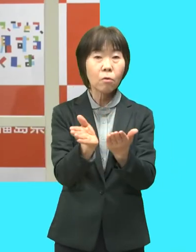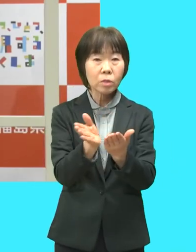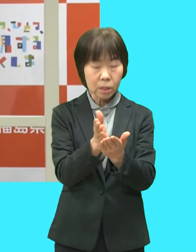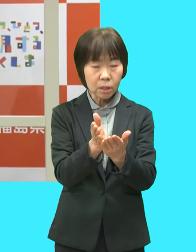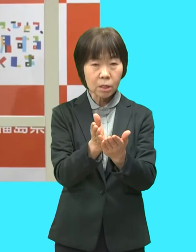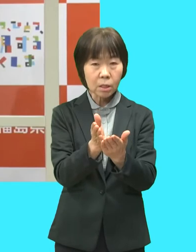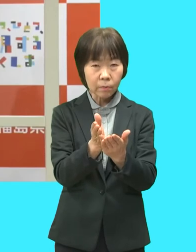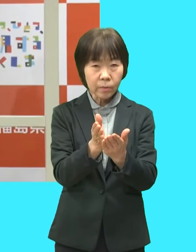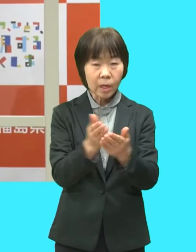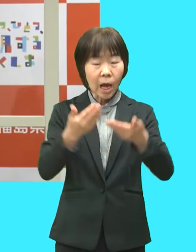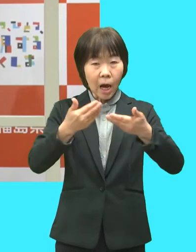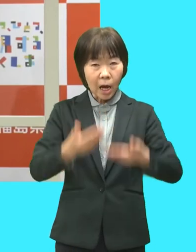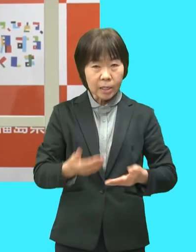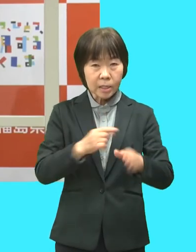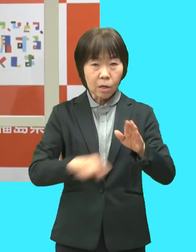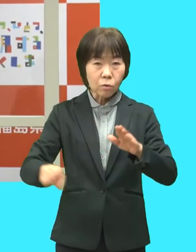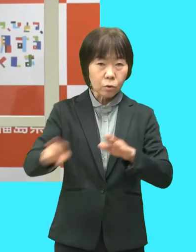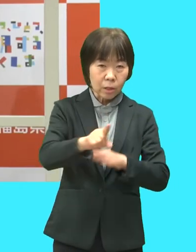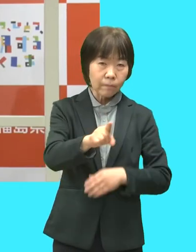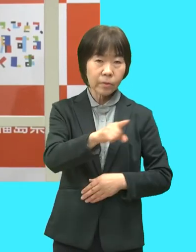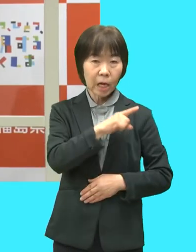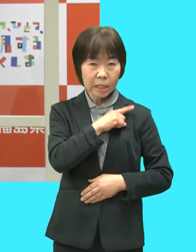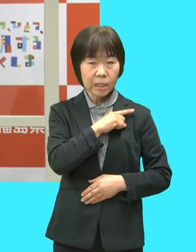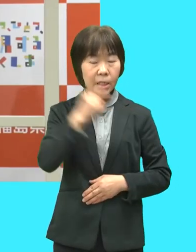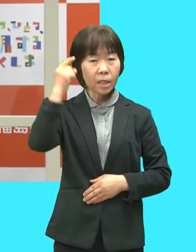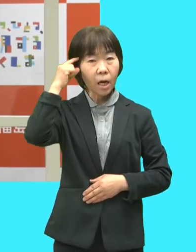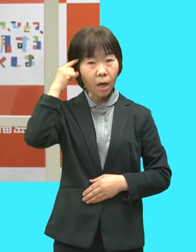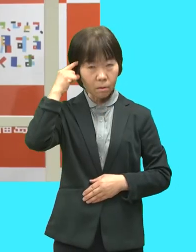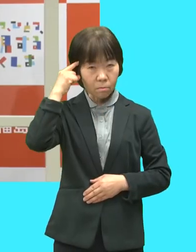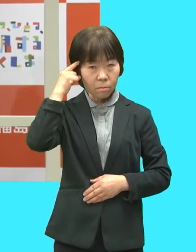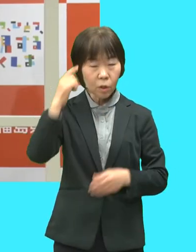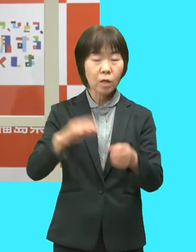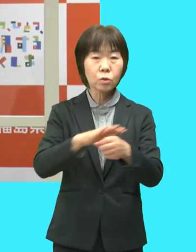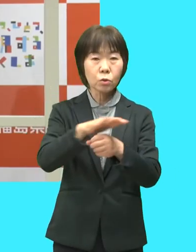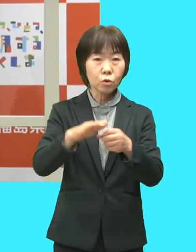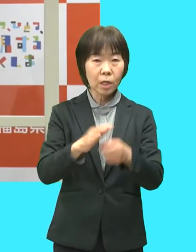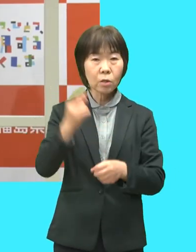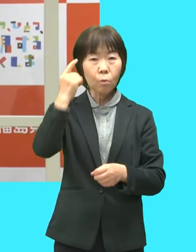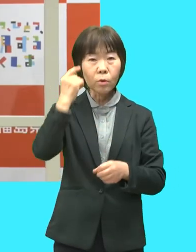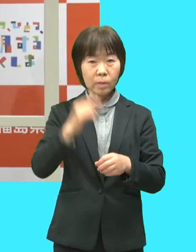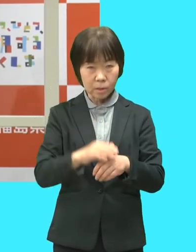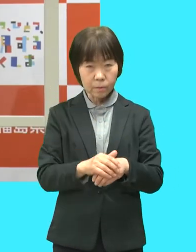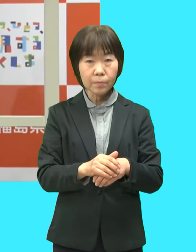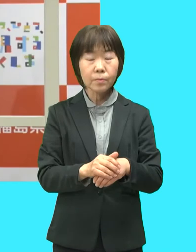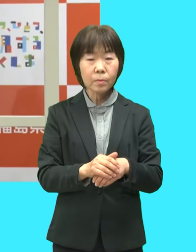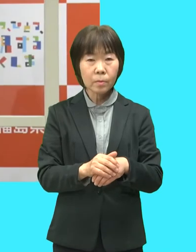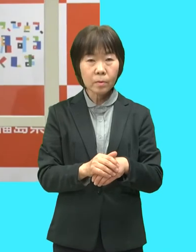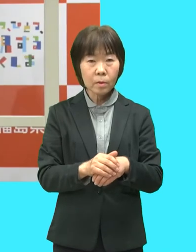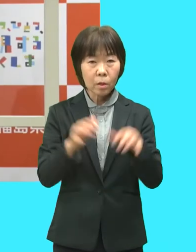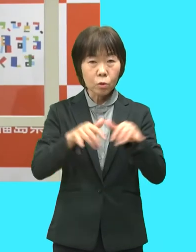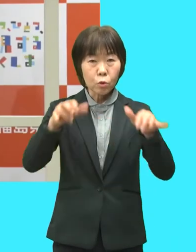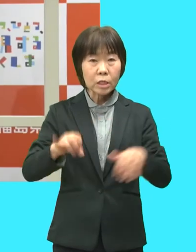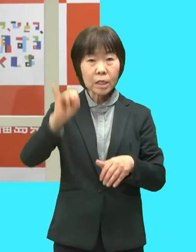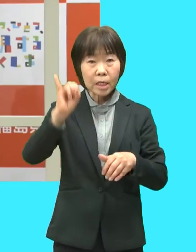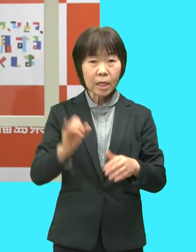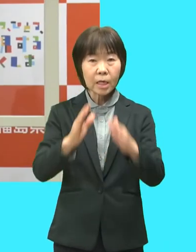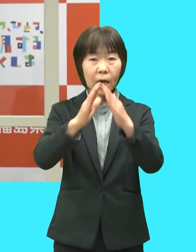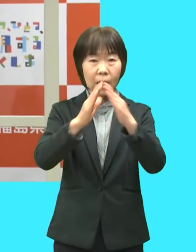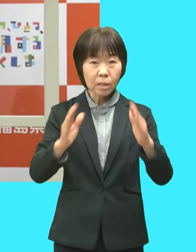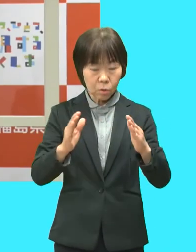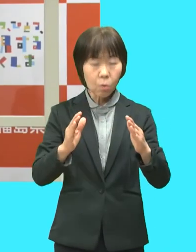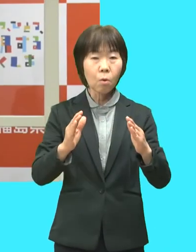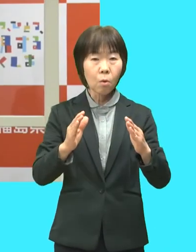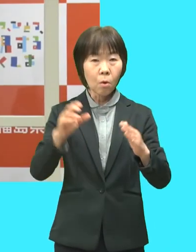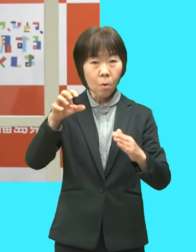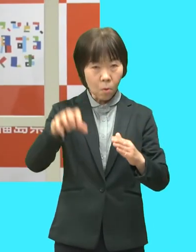その際やはり安全を第一にするということが何よりも重要だと考えております。組織委員会とあと3日になり